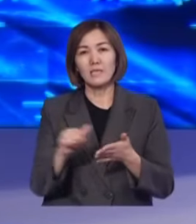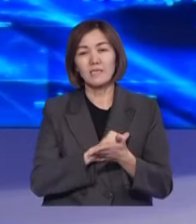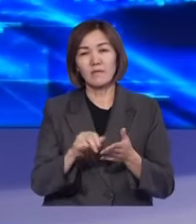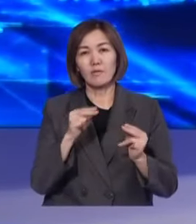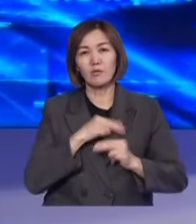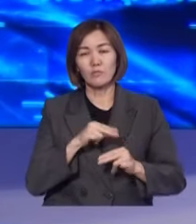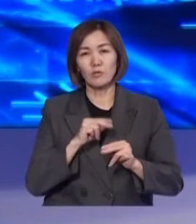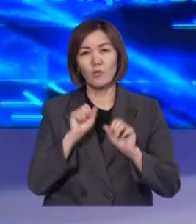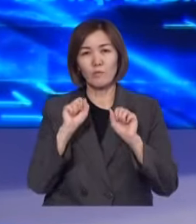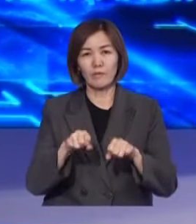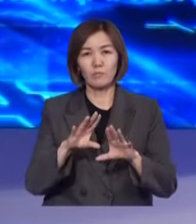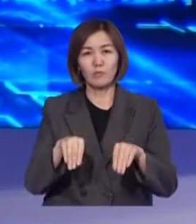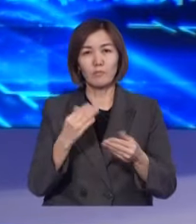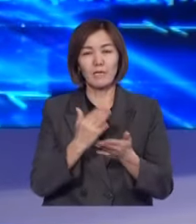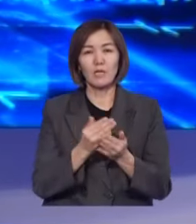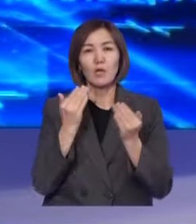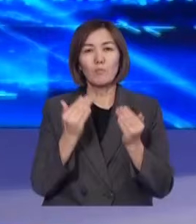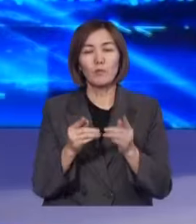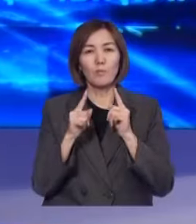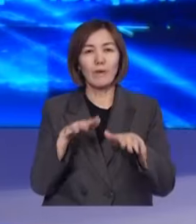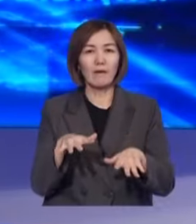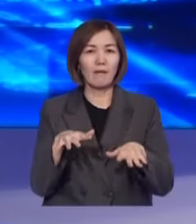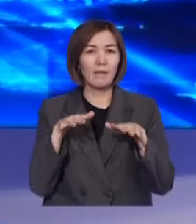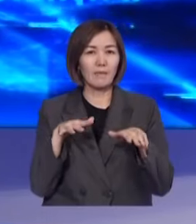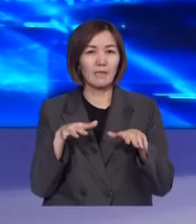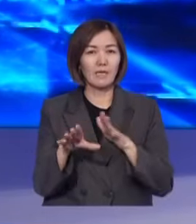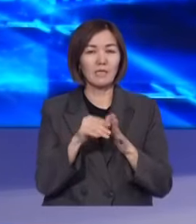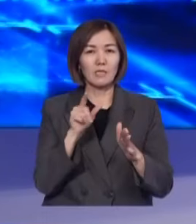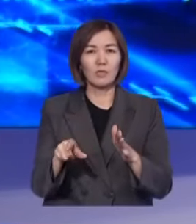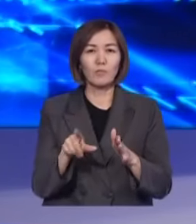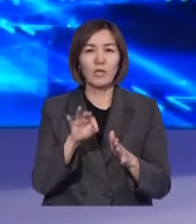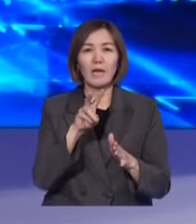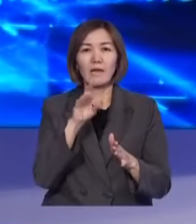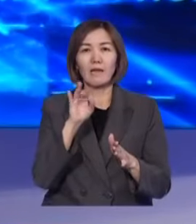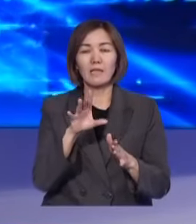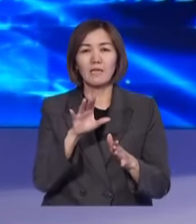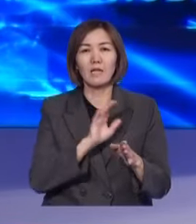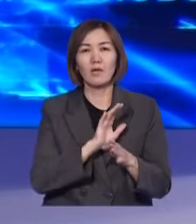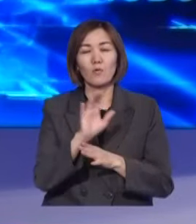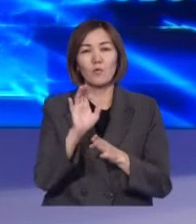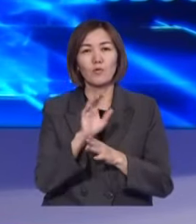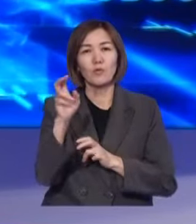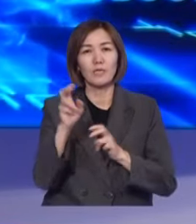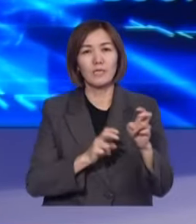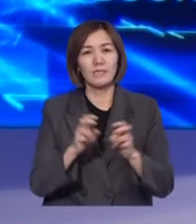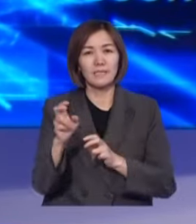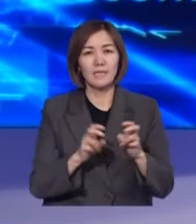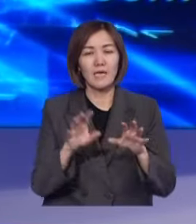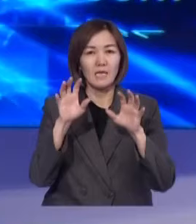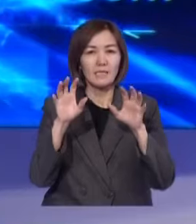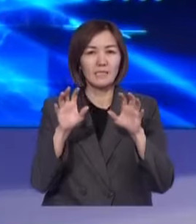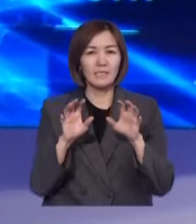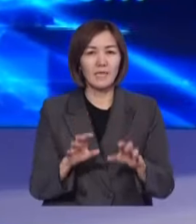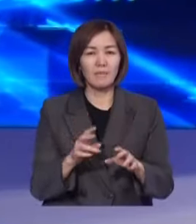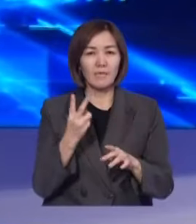істеуге мүмкіндік берілмек. Бүгін парламент қабырғасында мәжіліс депутаттары органикалық өнім өндірісі және айналымы туралы заң мен оған